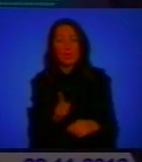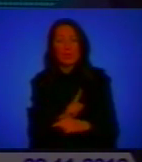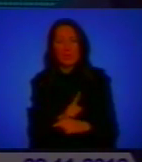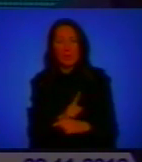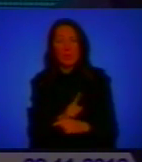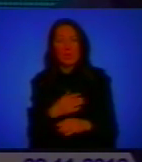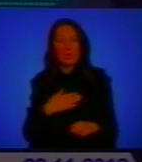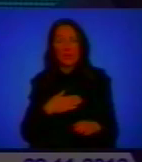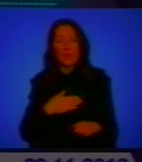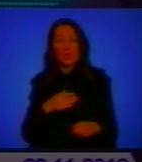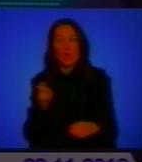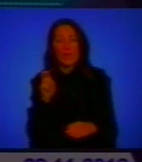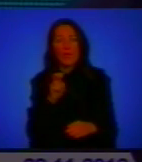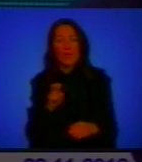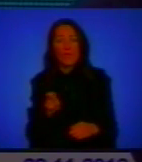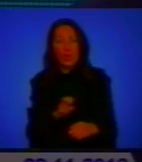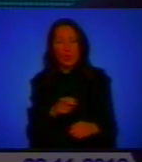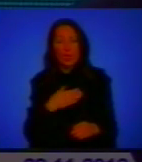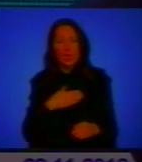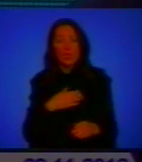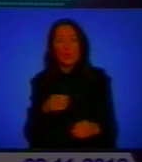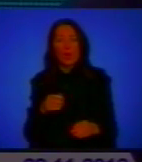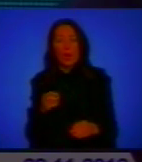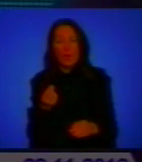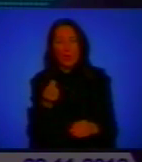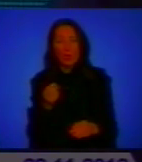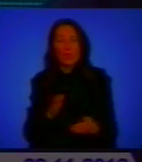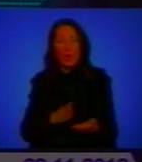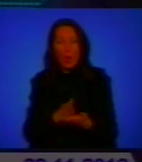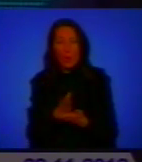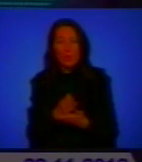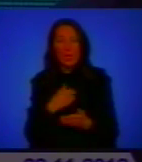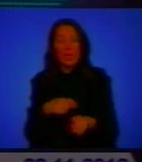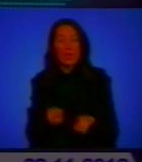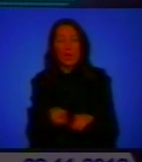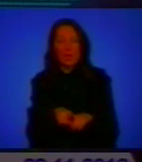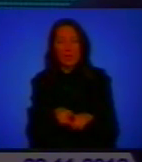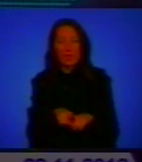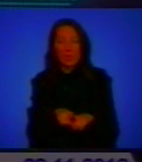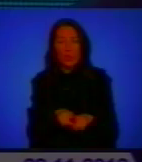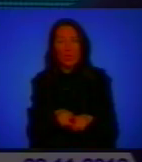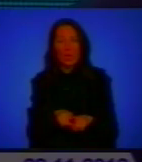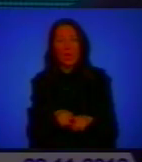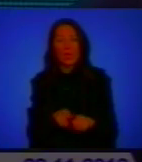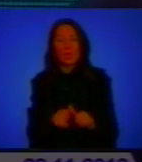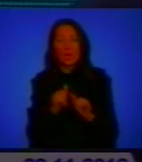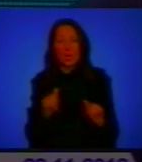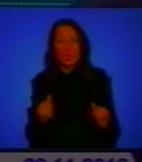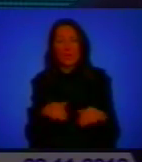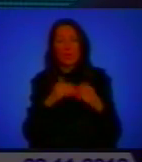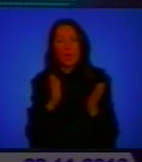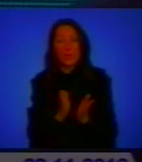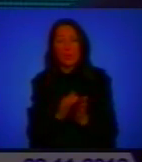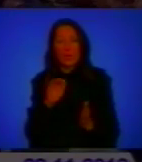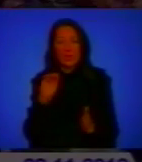стабильность нашей валюты, нашего валютного курса и одновременно наращивать объемы